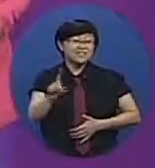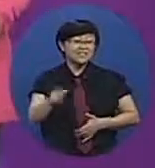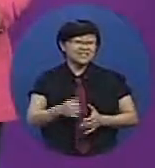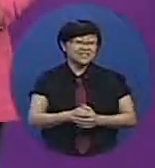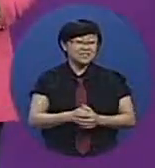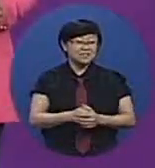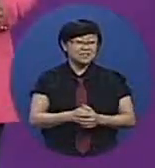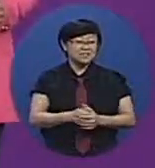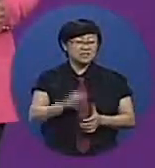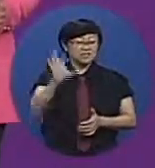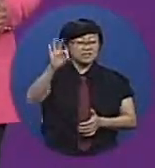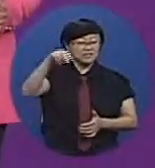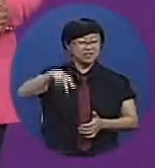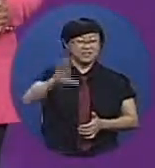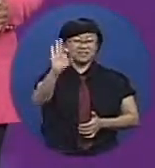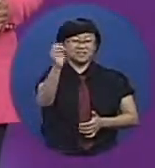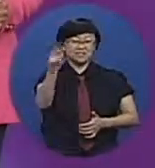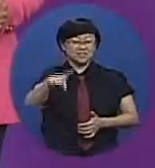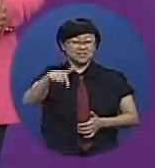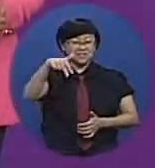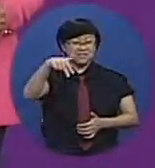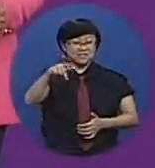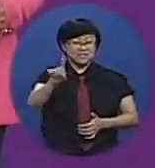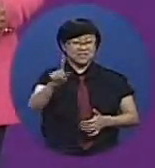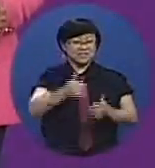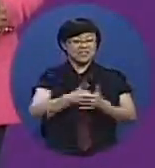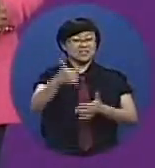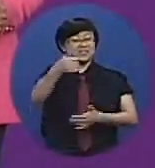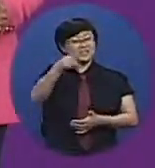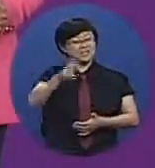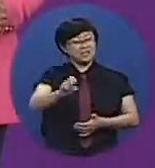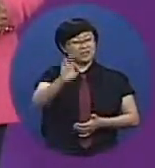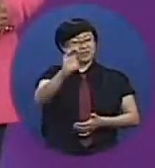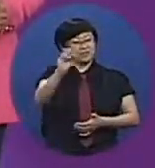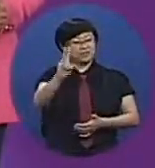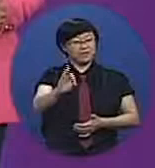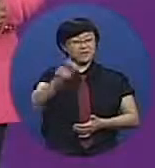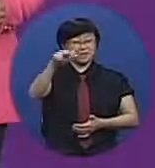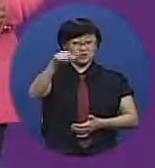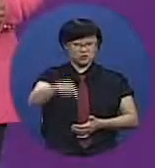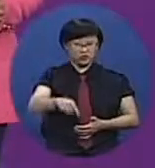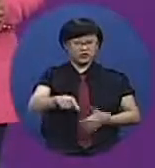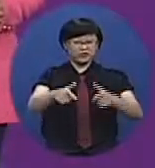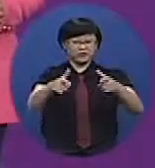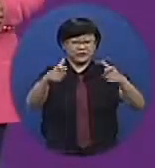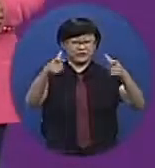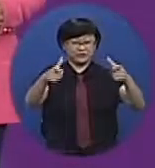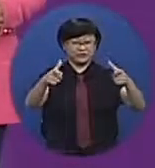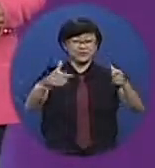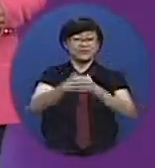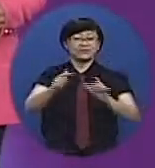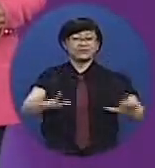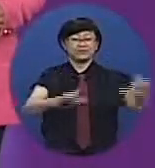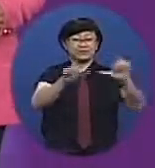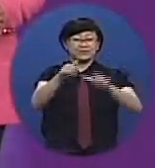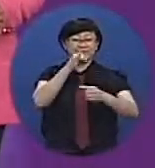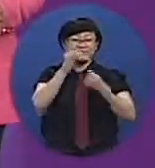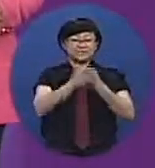되세요? 유옥자요. 네, 어디 사세요? 남양주시에 사는 유옥자입니다. 남양주. 아, 남양주. 네네.